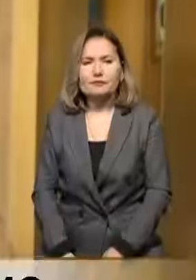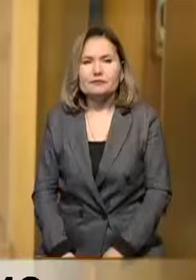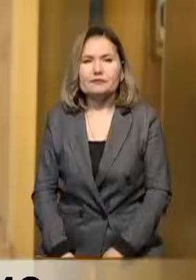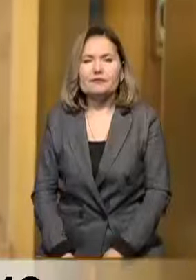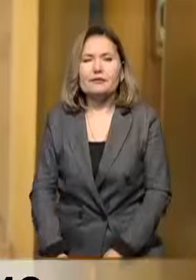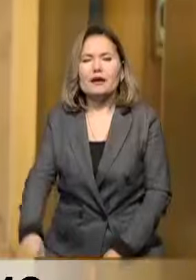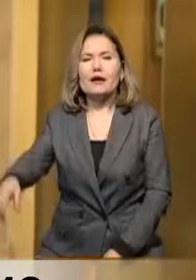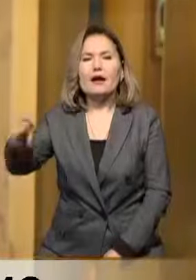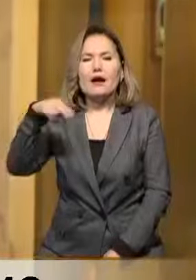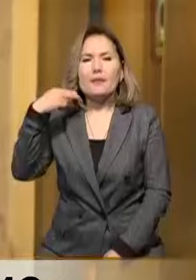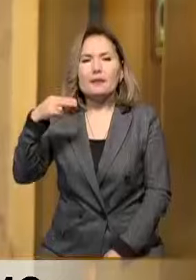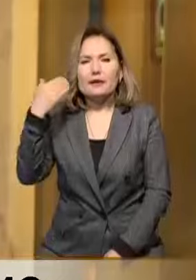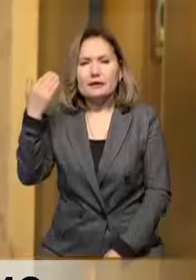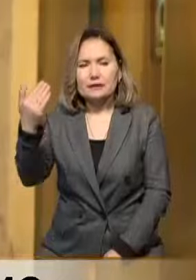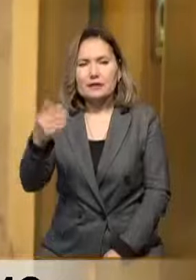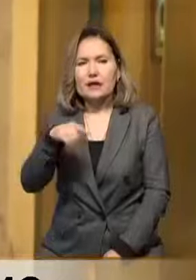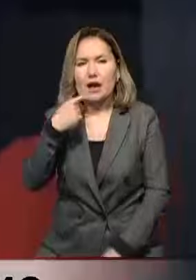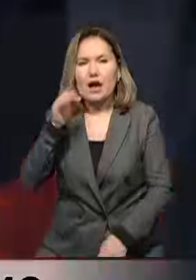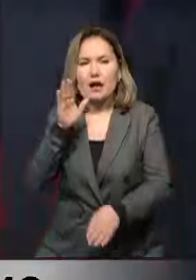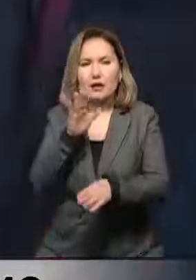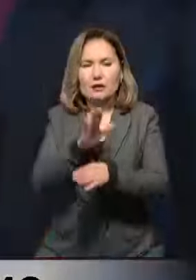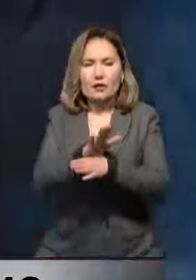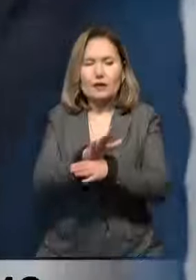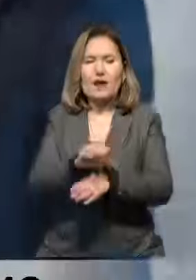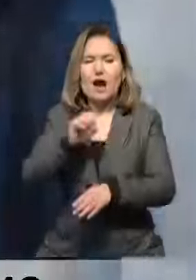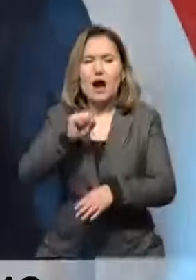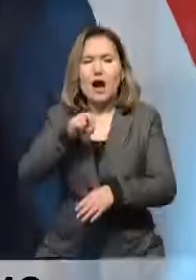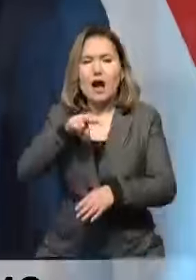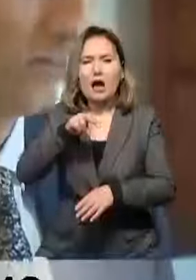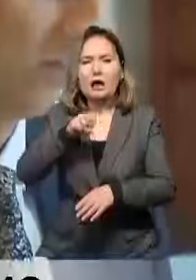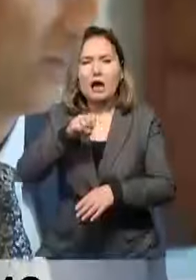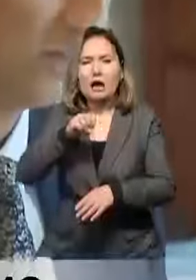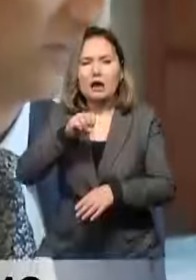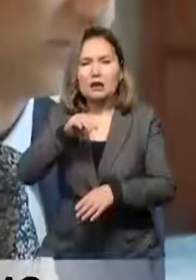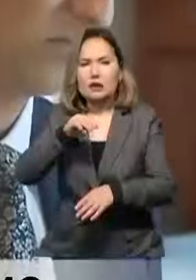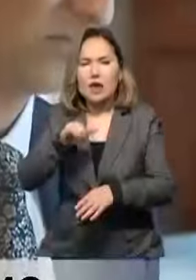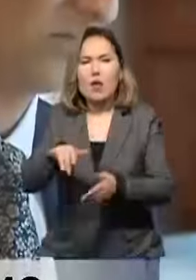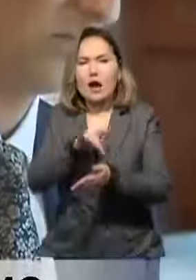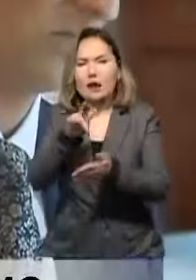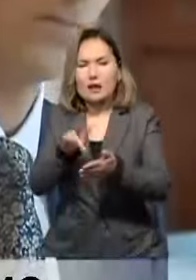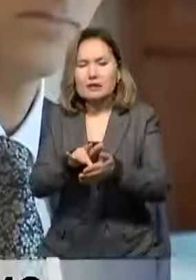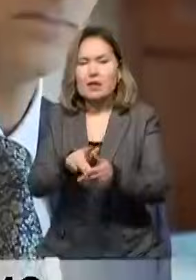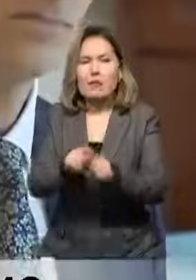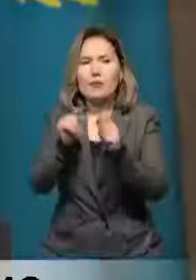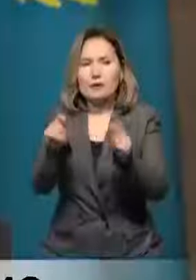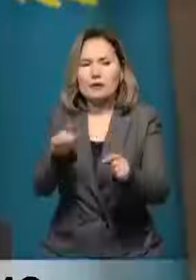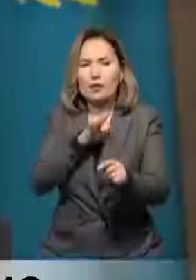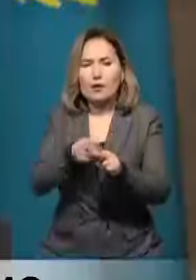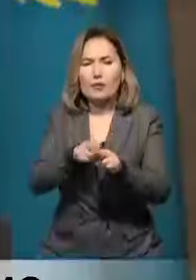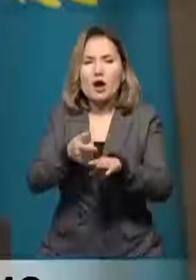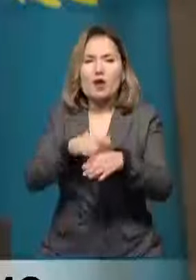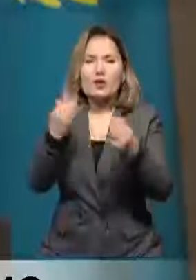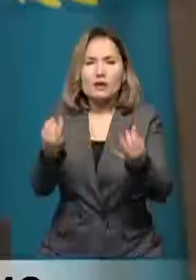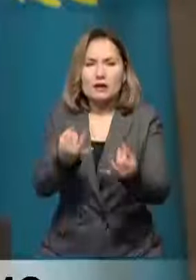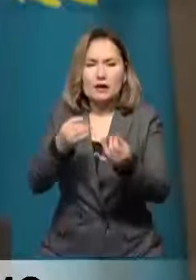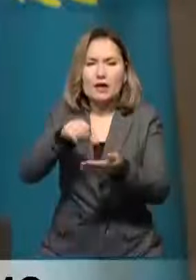Президенттің мемлекеттік визит шеңберінде Алатау қаласының презентациясы өтті. Үлкен бизнес форумда кейіннен қызығушылық